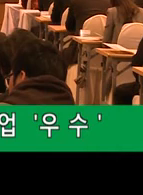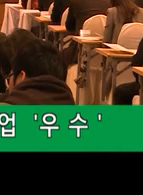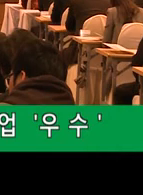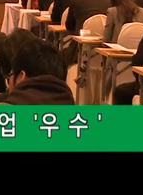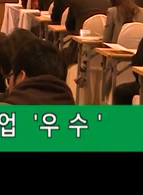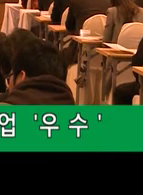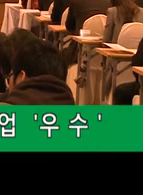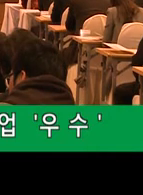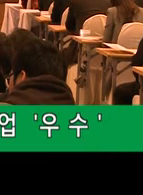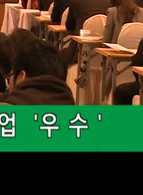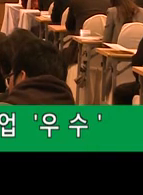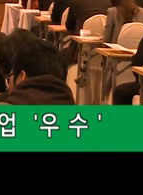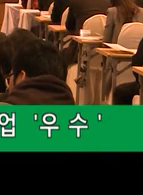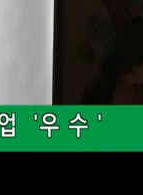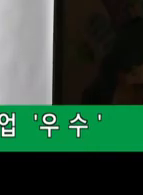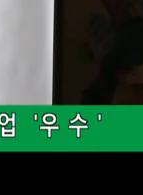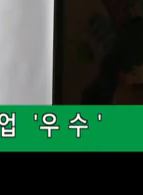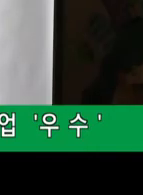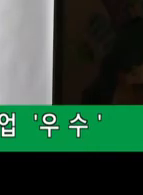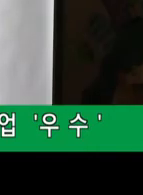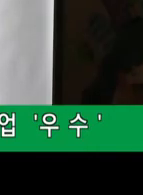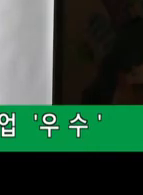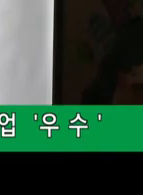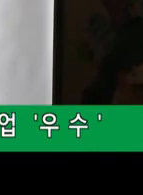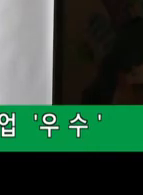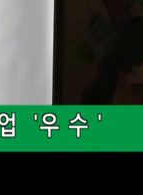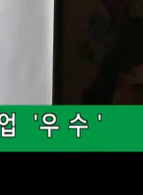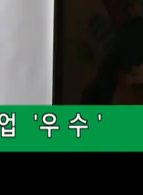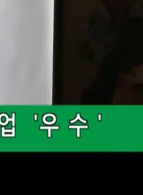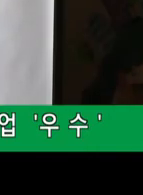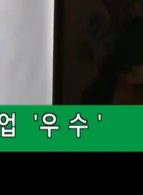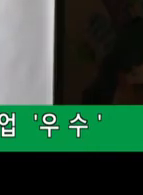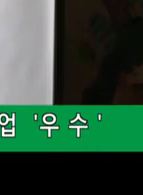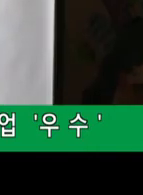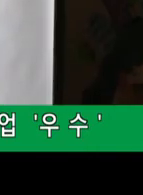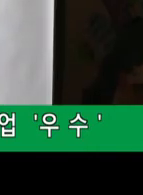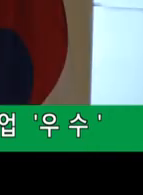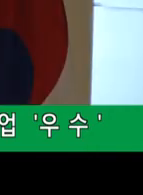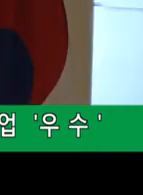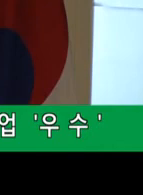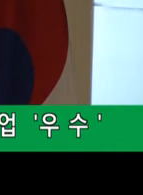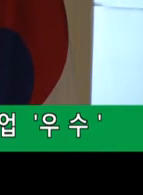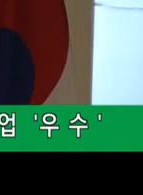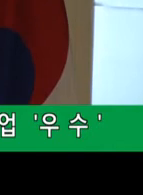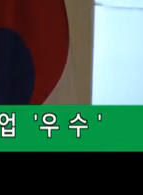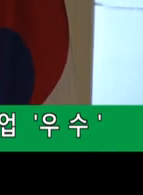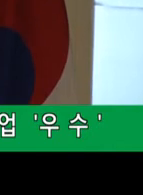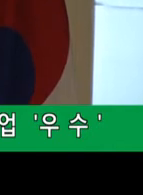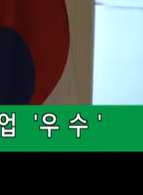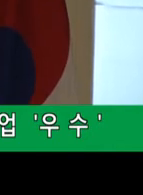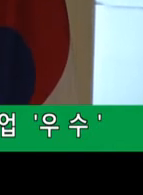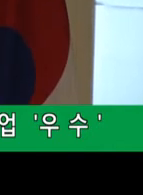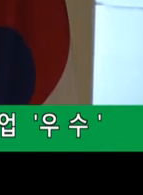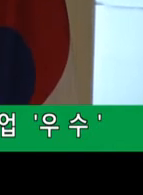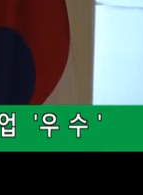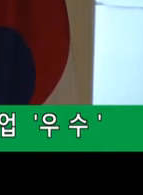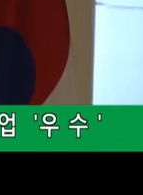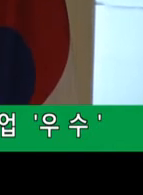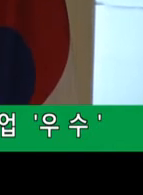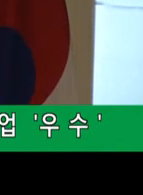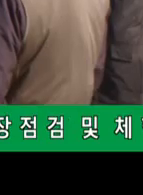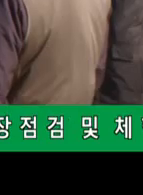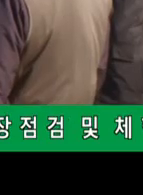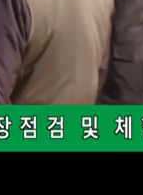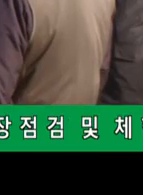마을의 자연, 특산물, 인력 등을 바탕으로 사업을 펼치는 마을기업. 우리시 마을기업이 경기도 우수 사례로